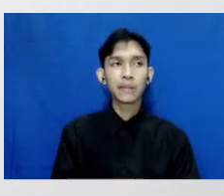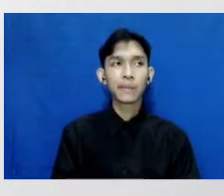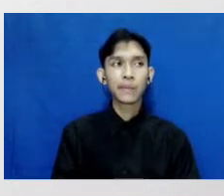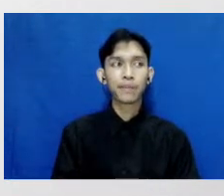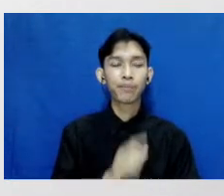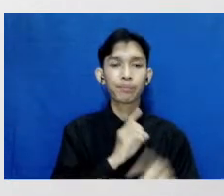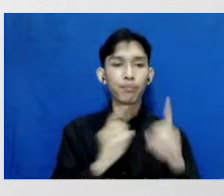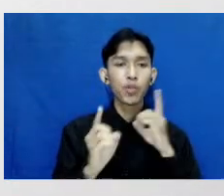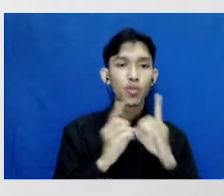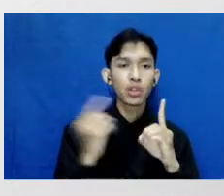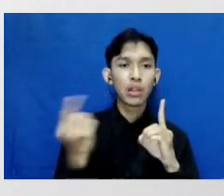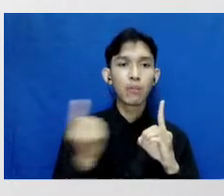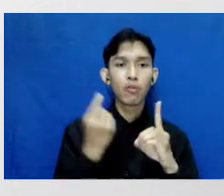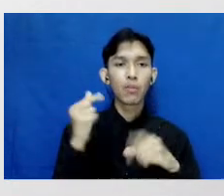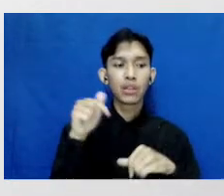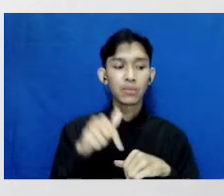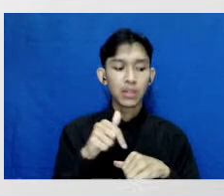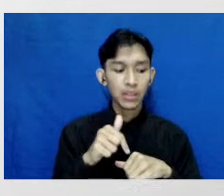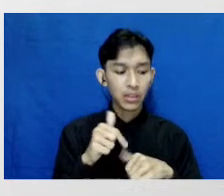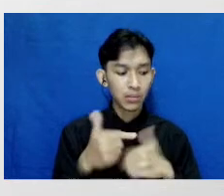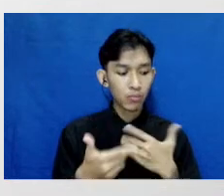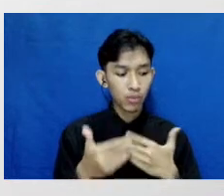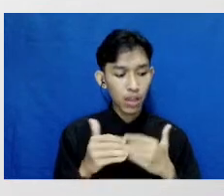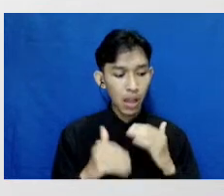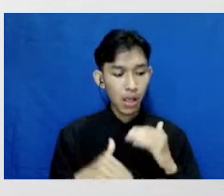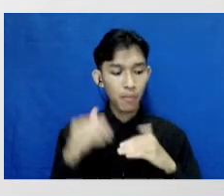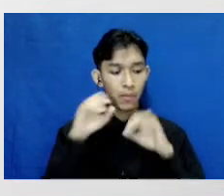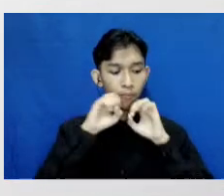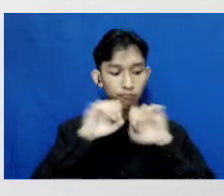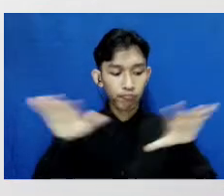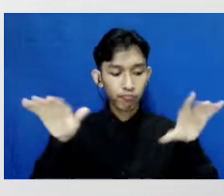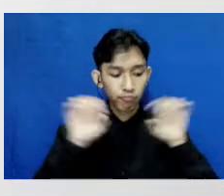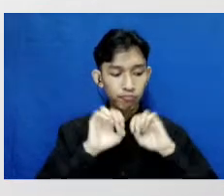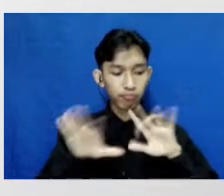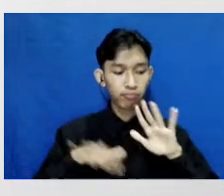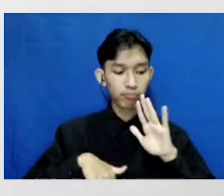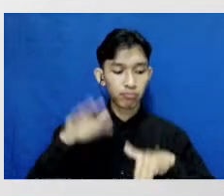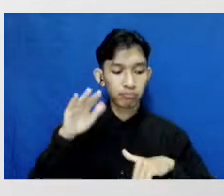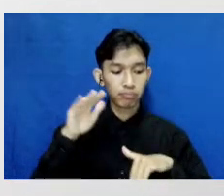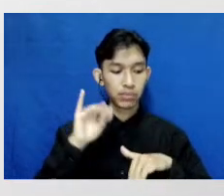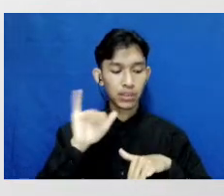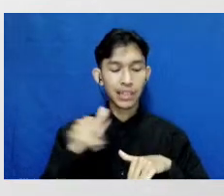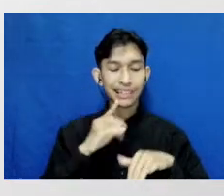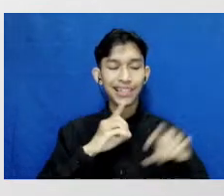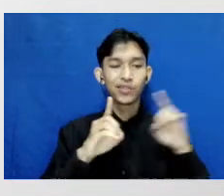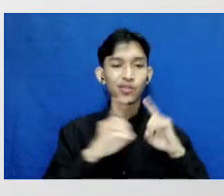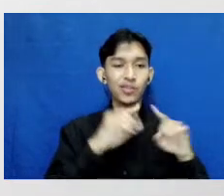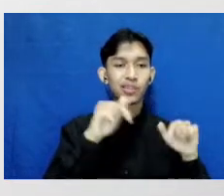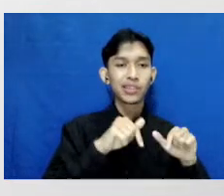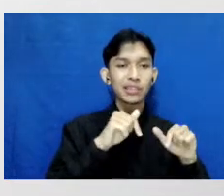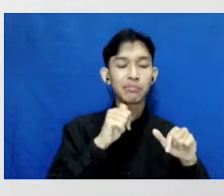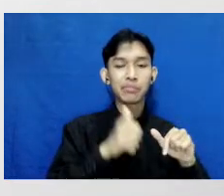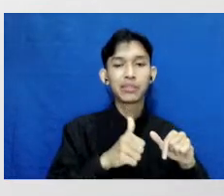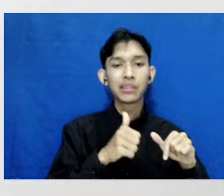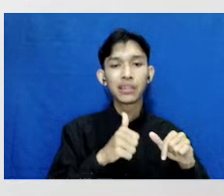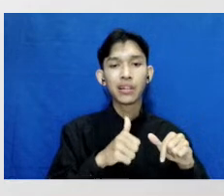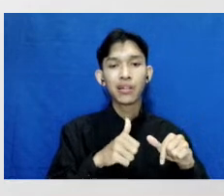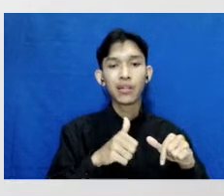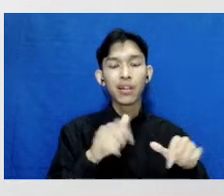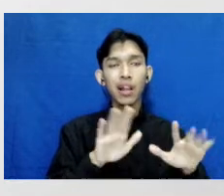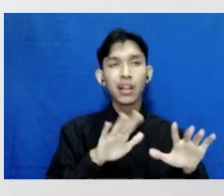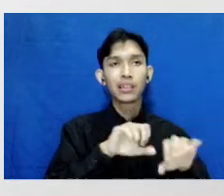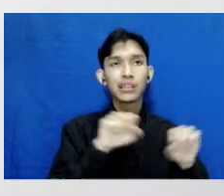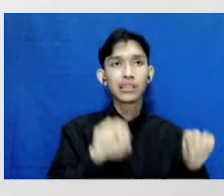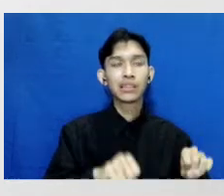diskusi publik seperti ini seyogianya bisa lebih digalakkan ke depannya agar diskursus ini bisa berujung pada pembentukan sistem yang lebih